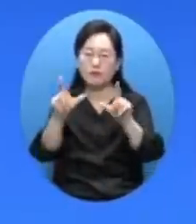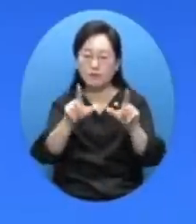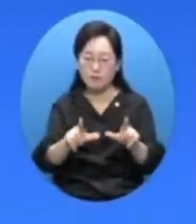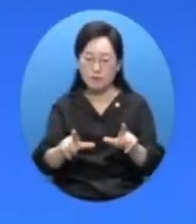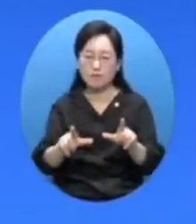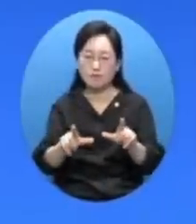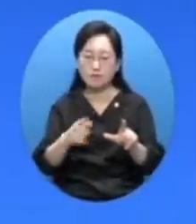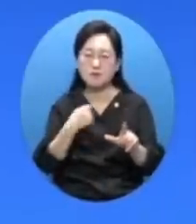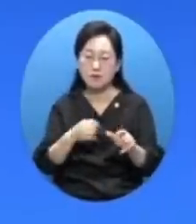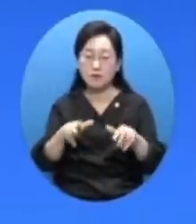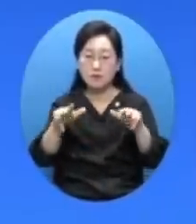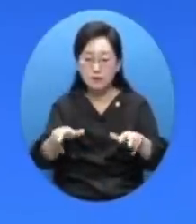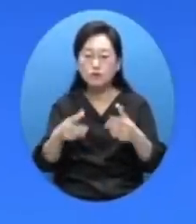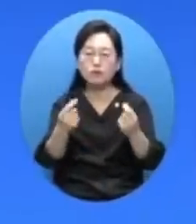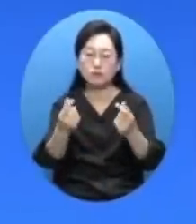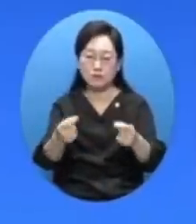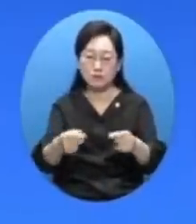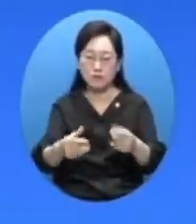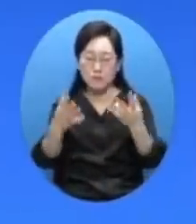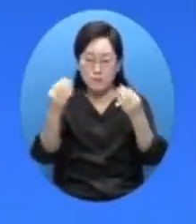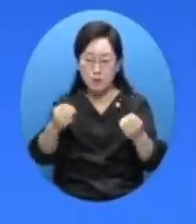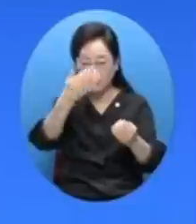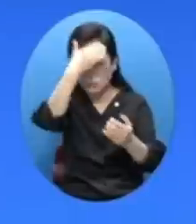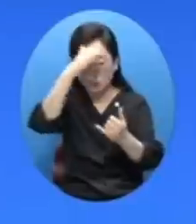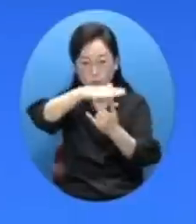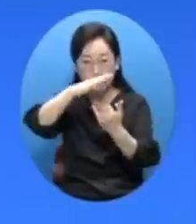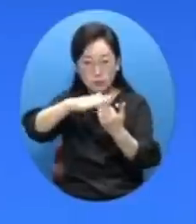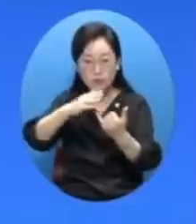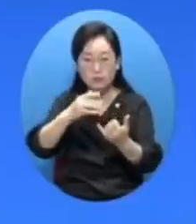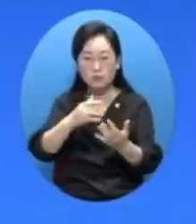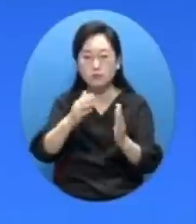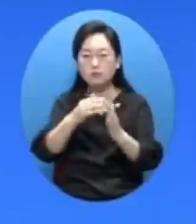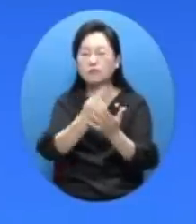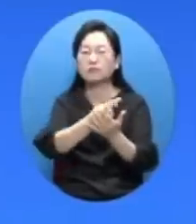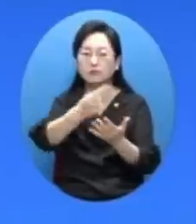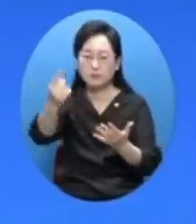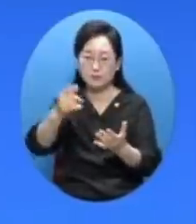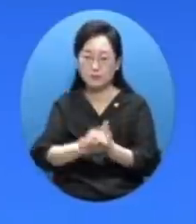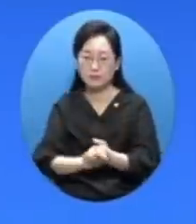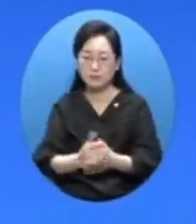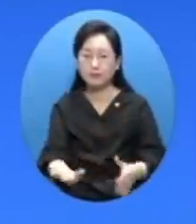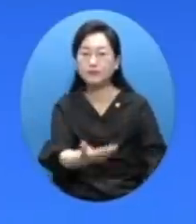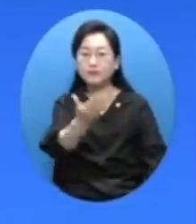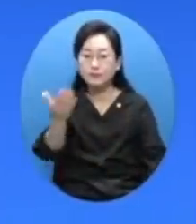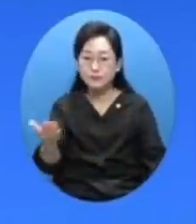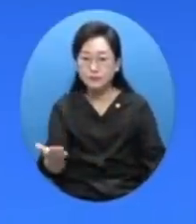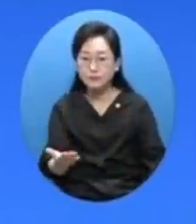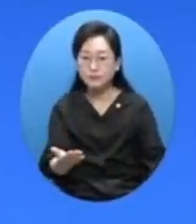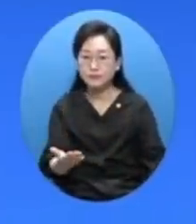그러한 때가 있습니다 지금도 많은 청소년들이 이렇게 집을 떠납니다 여러분